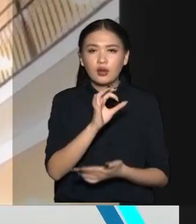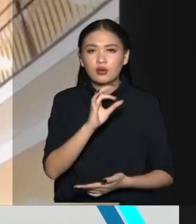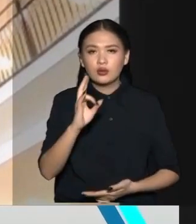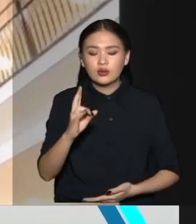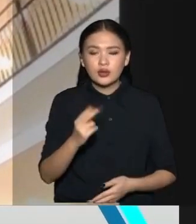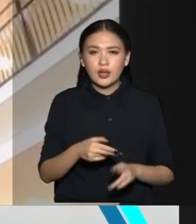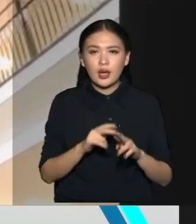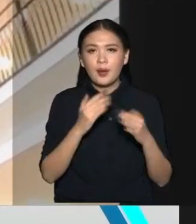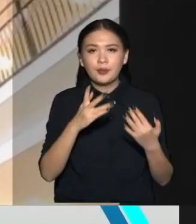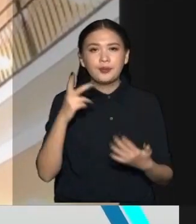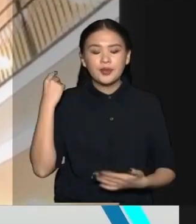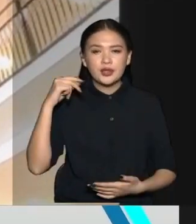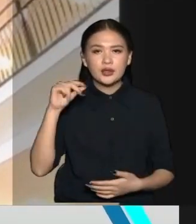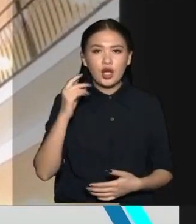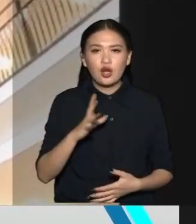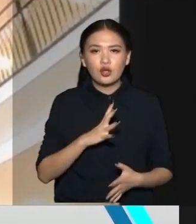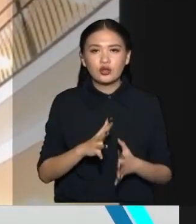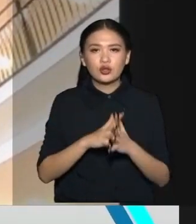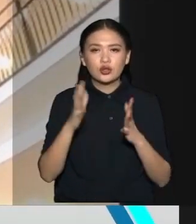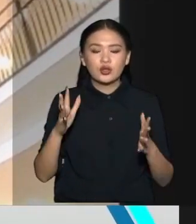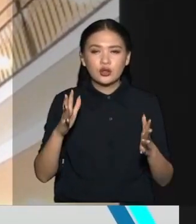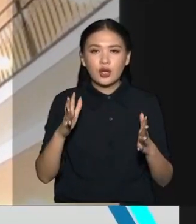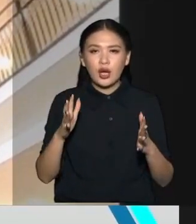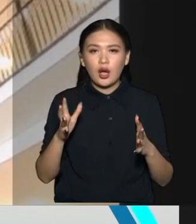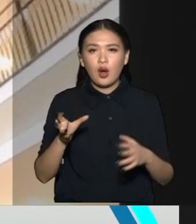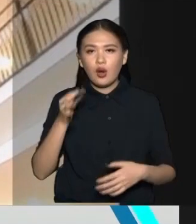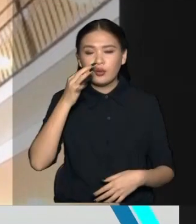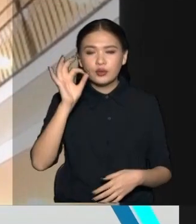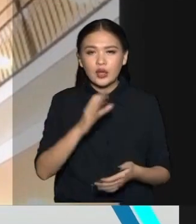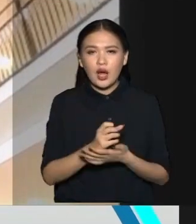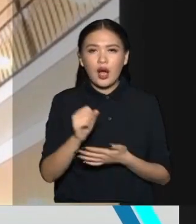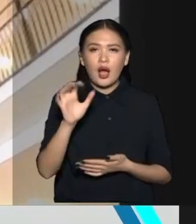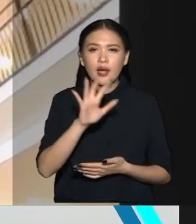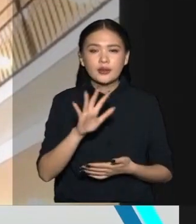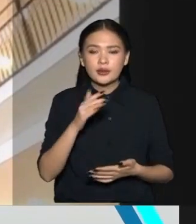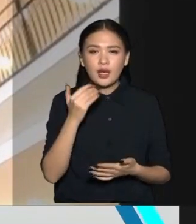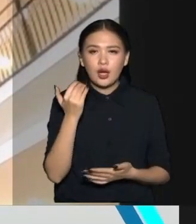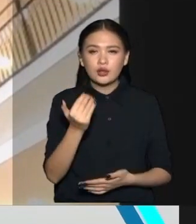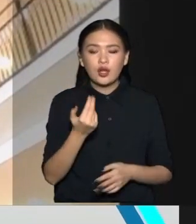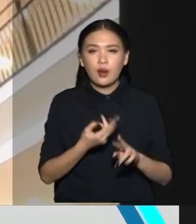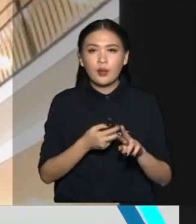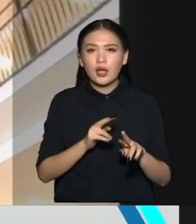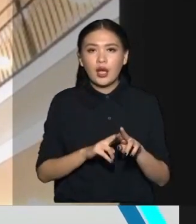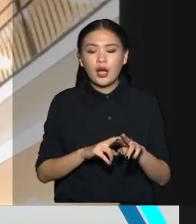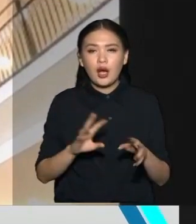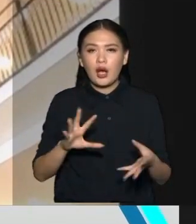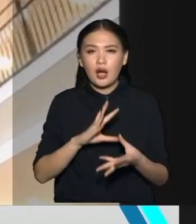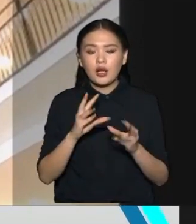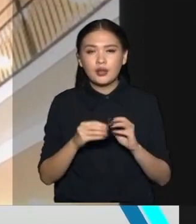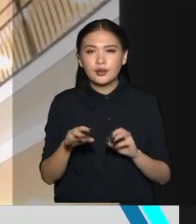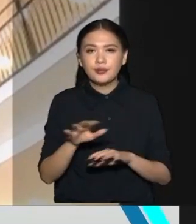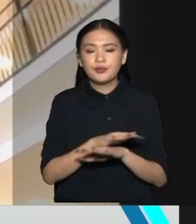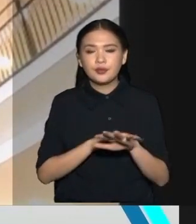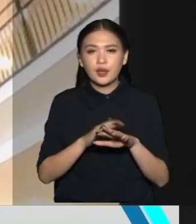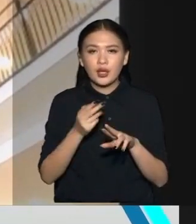яғни президенттің үлкен тәжірибесі халықаралық деңгейінде, азиялық деңгейінде, жалпы халықаралық аренада менің